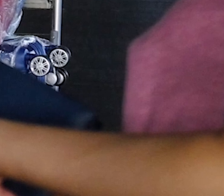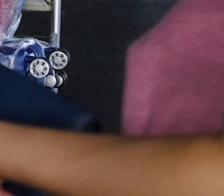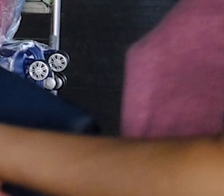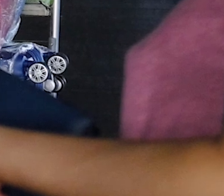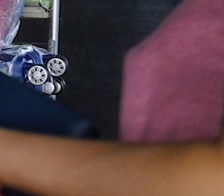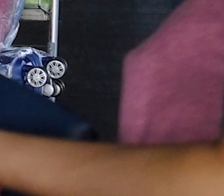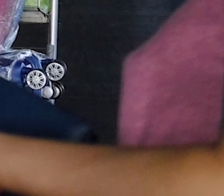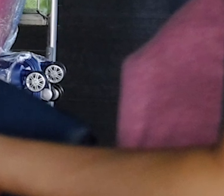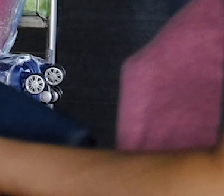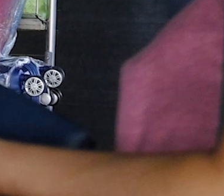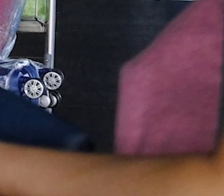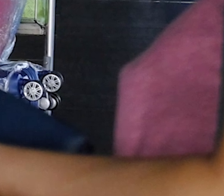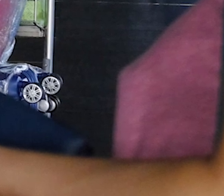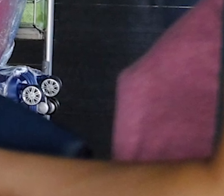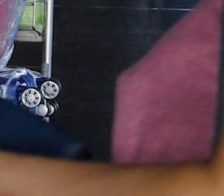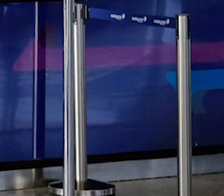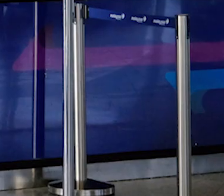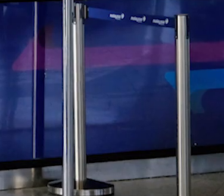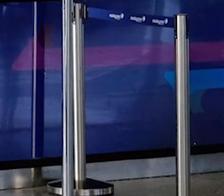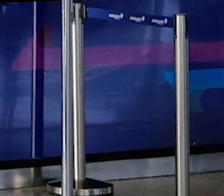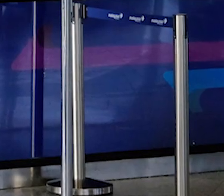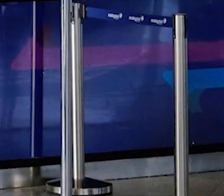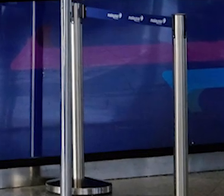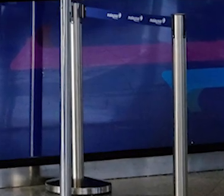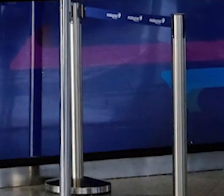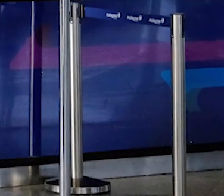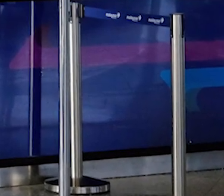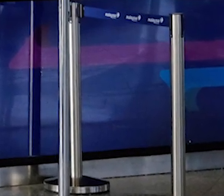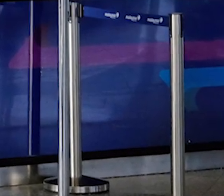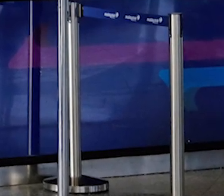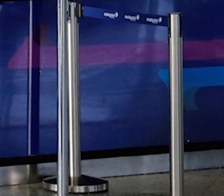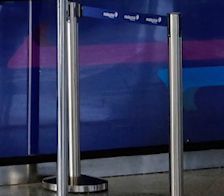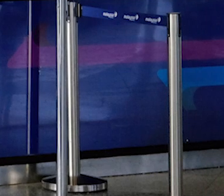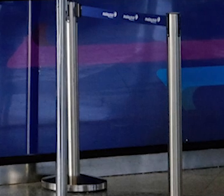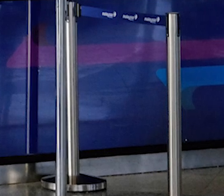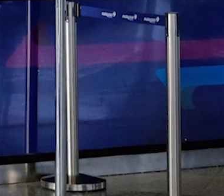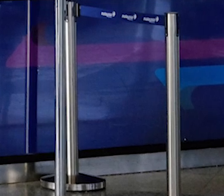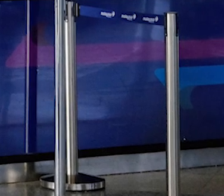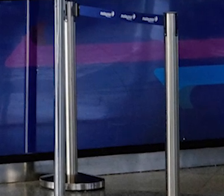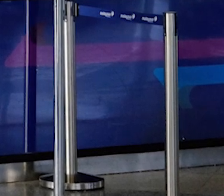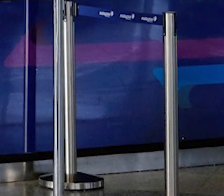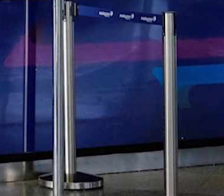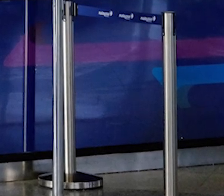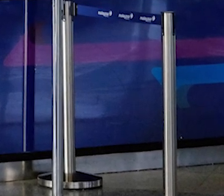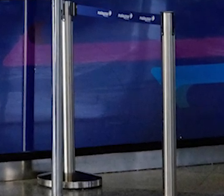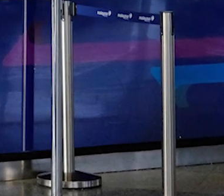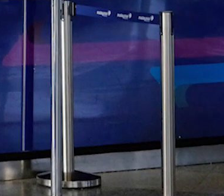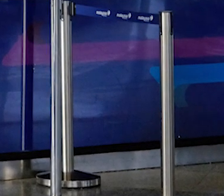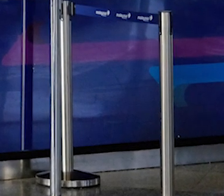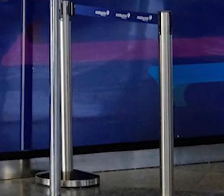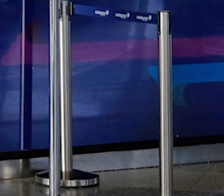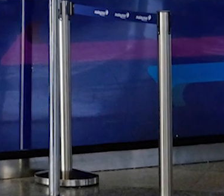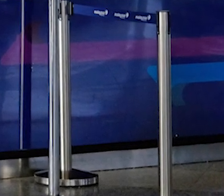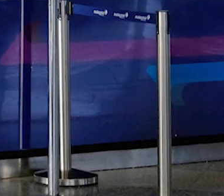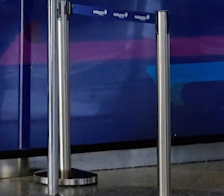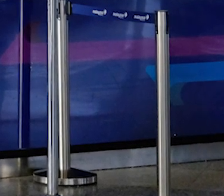masing-masing, manakala 3 individu dihantar ke hospital. Apabila saya sebut dihantar ke hospital,